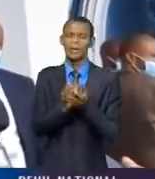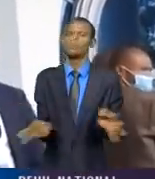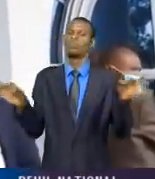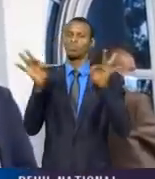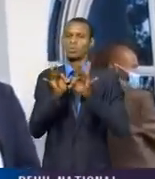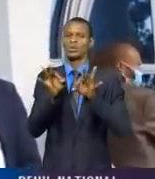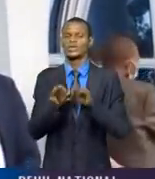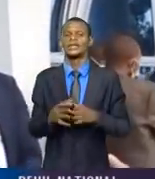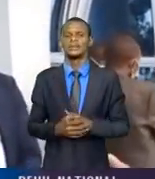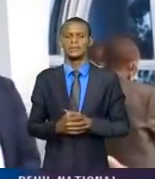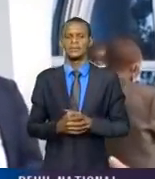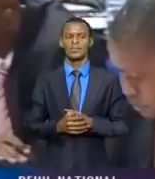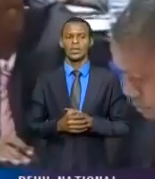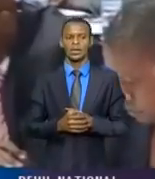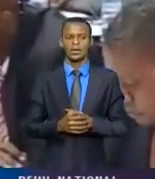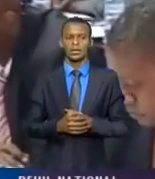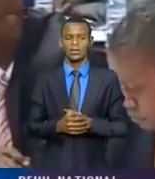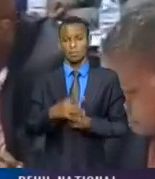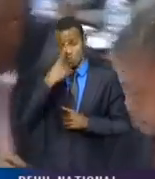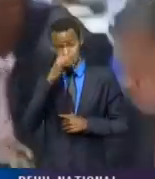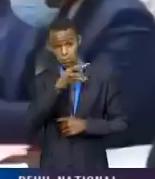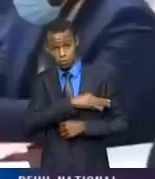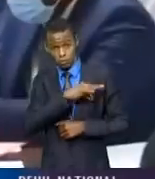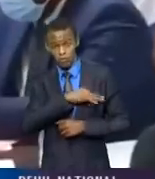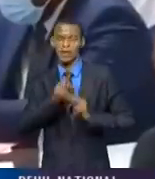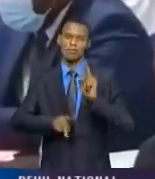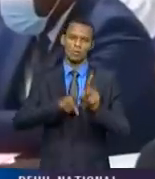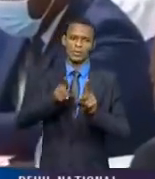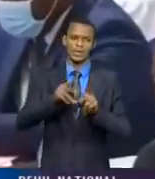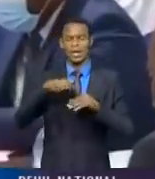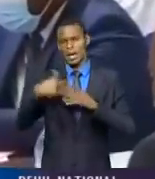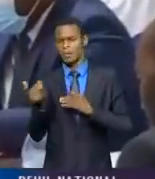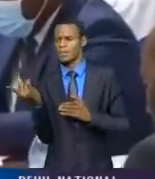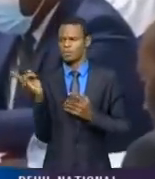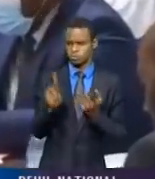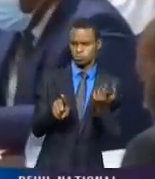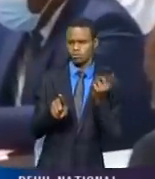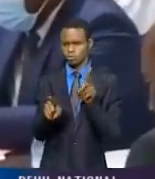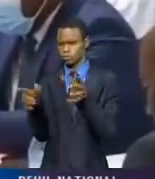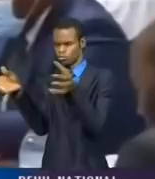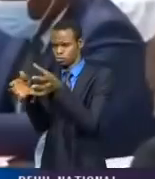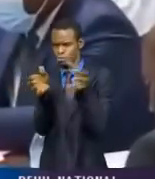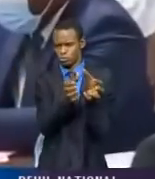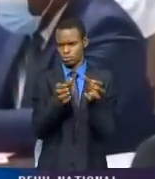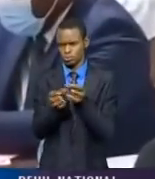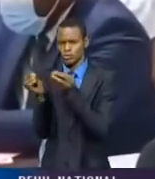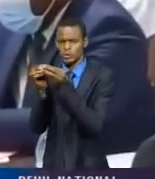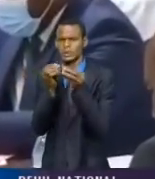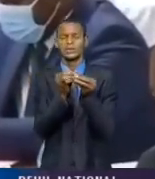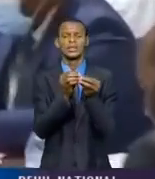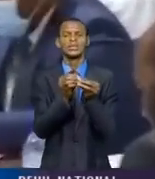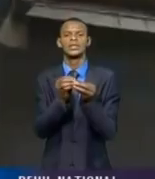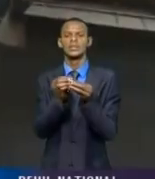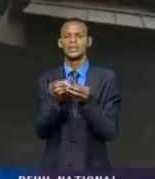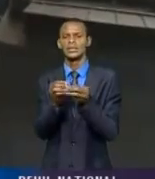aux populations de cette région des panels riche en suivi et clôturer cette activité avec la participation